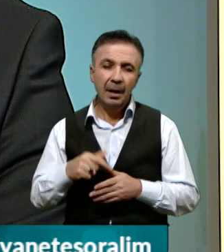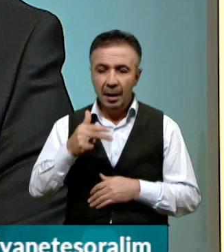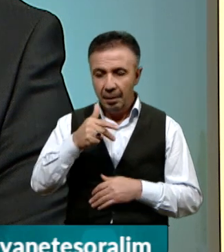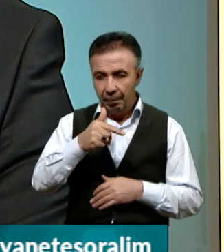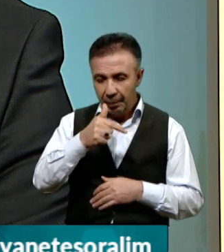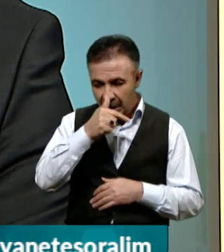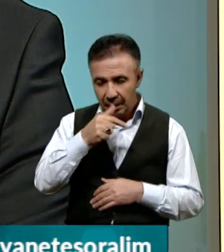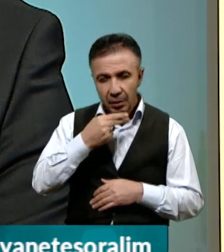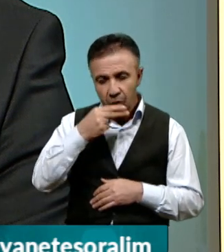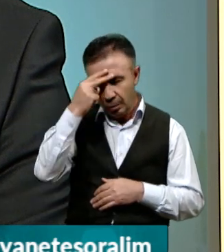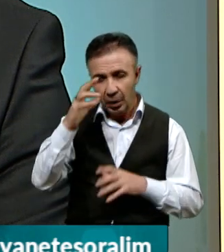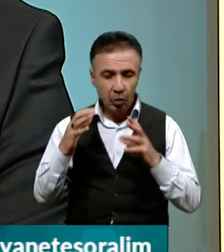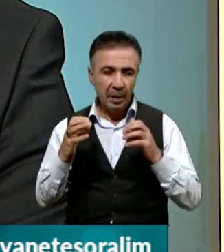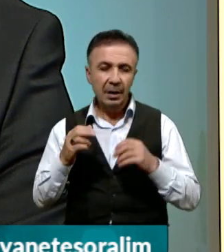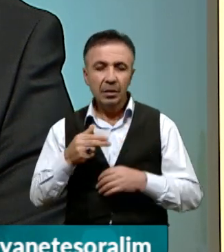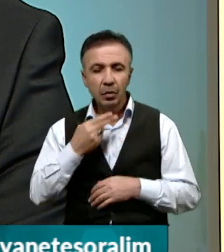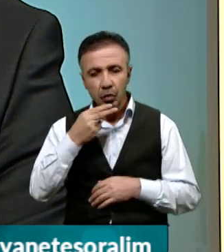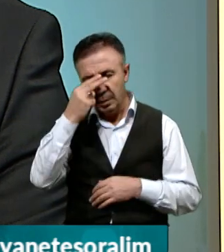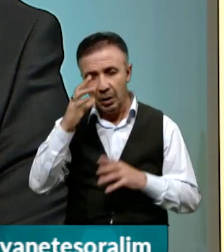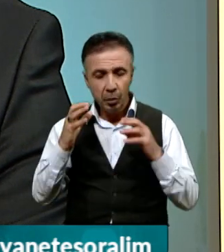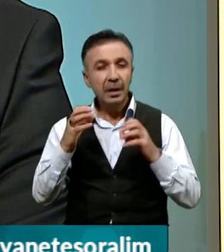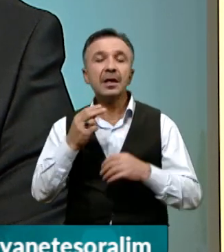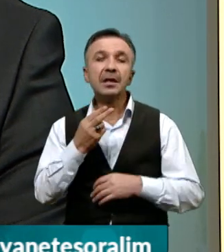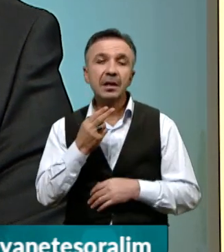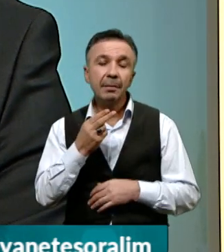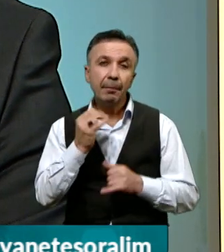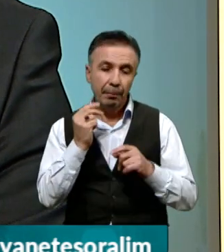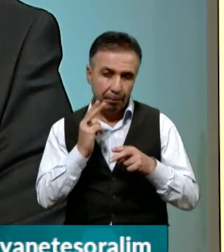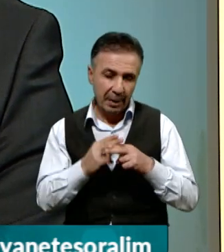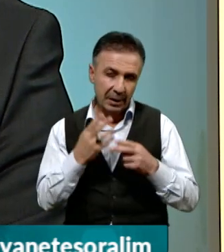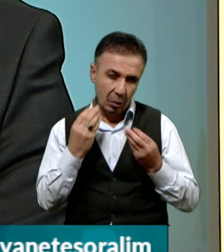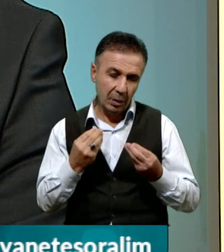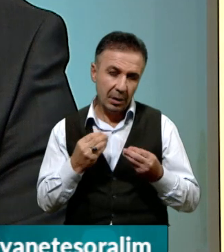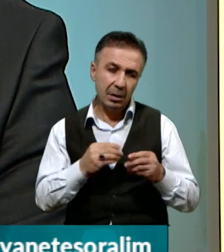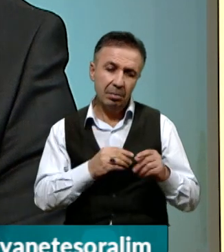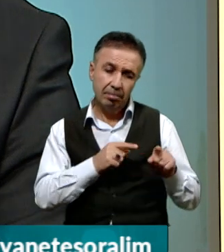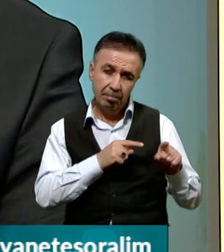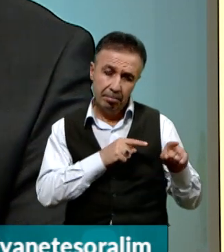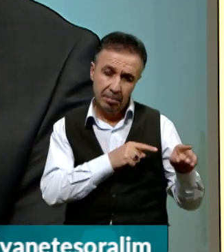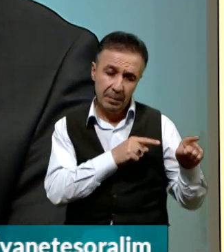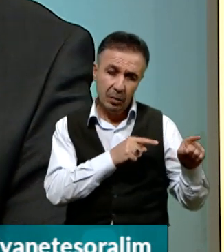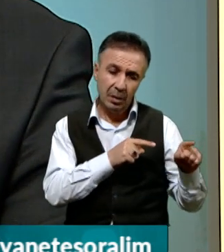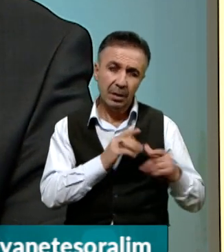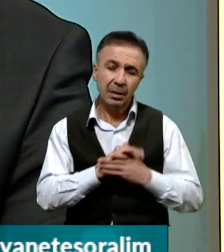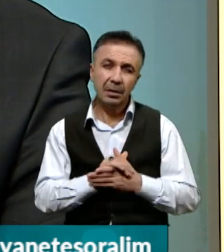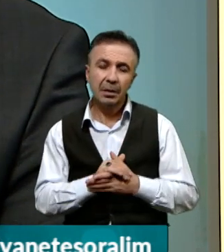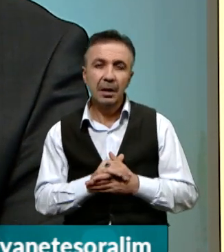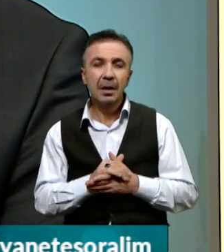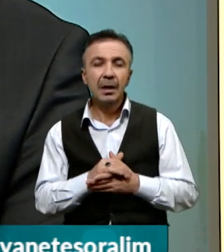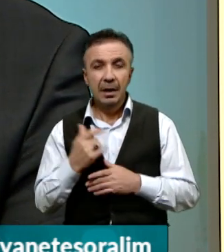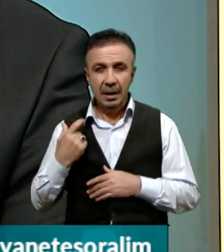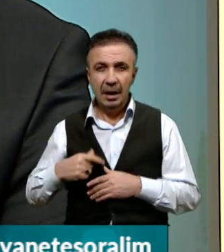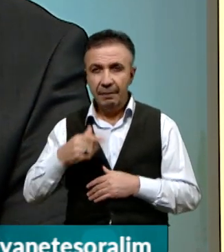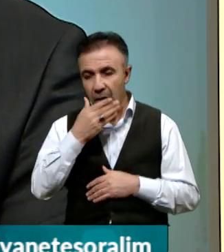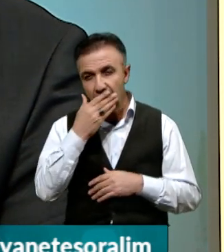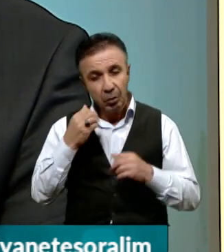cuma, cumartesi veya cuma, cumartesi, pazar olacaktır. Yani peş peşe oruç. Çünkü nafile oruçların